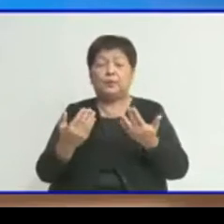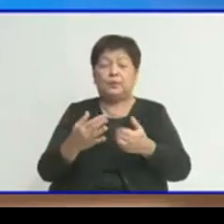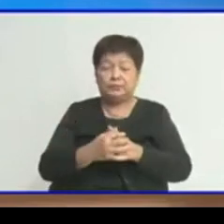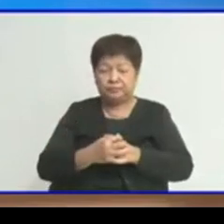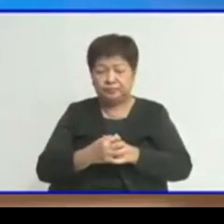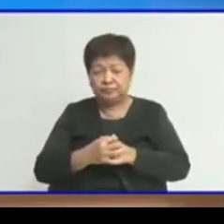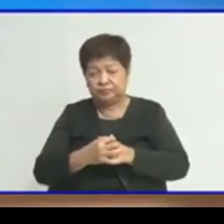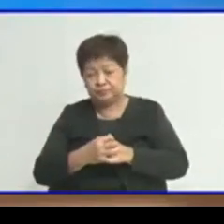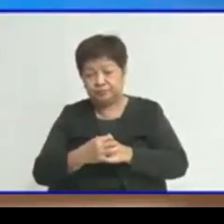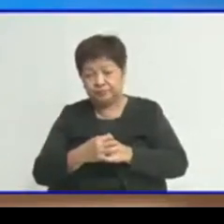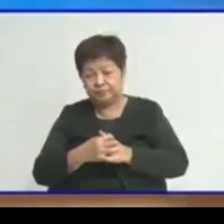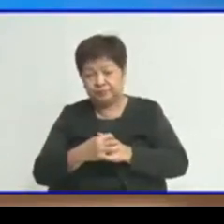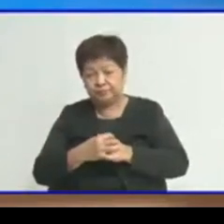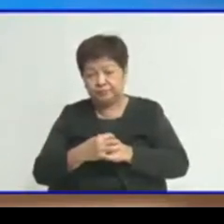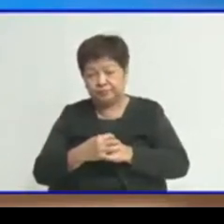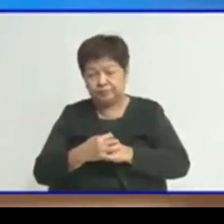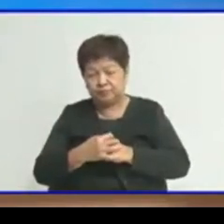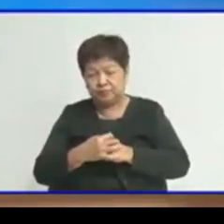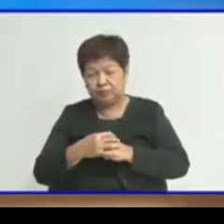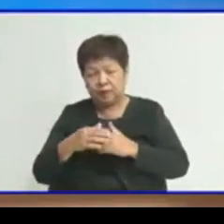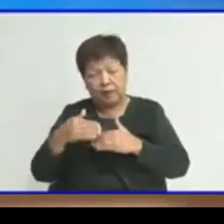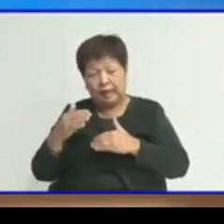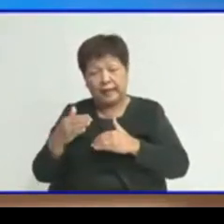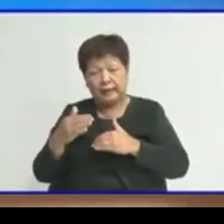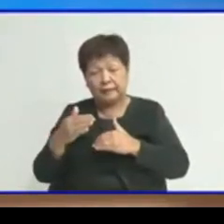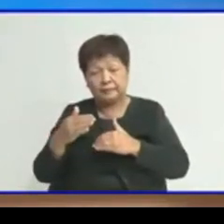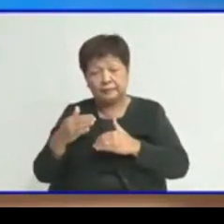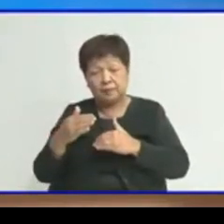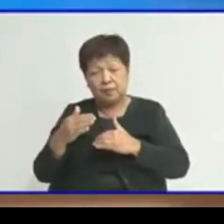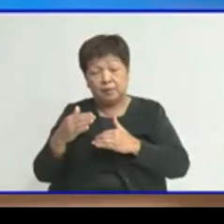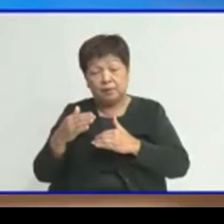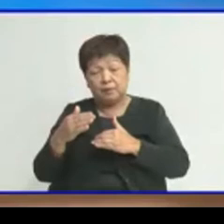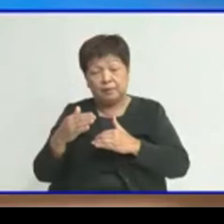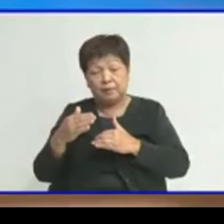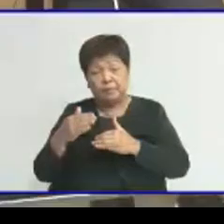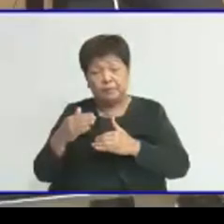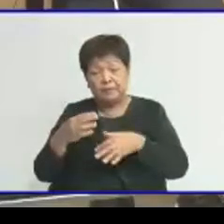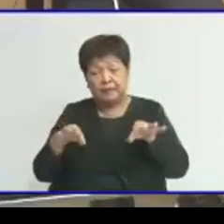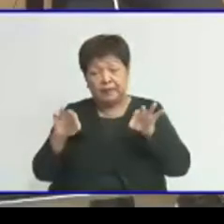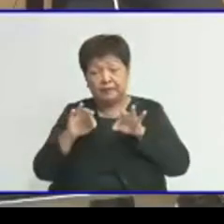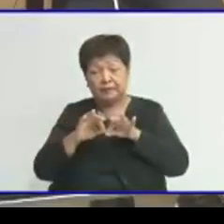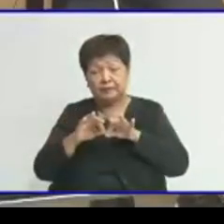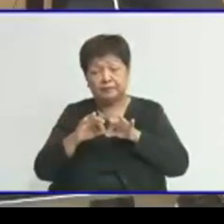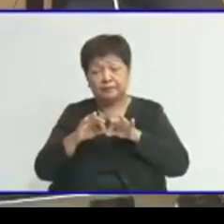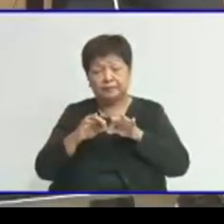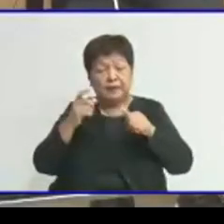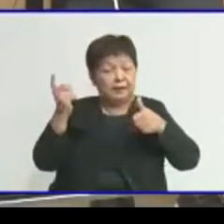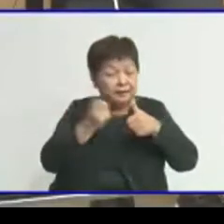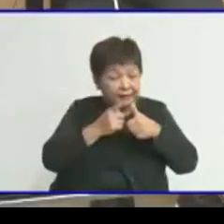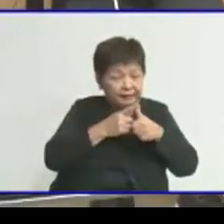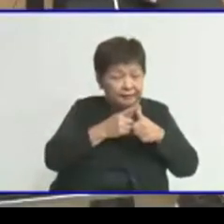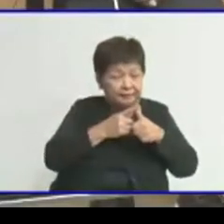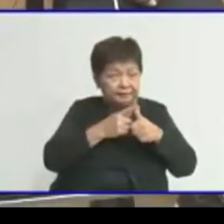ะครับการดำเนินการตามระเบียบนี้ก็ยึดหลักตามที่ท่านอาจารย์กล่าวไว้คือ The National Screening Mechanism try